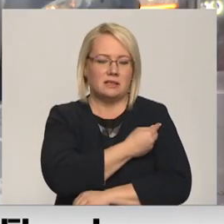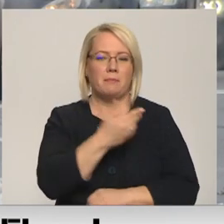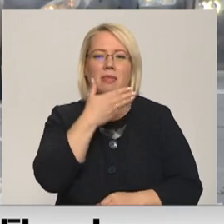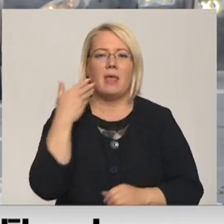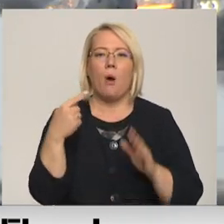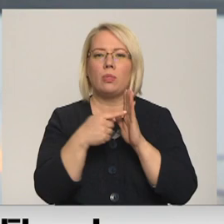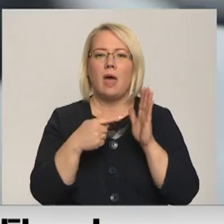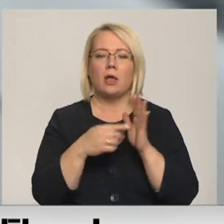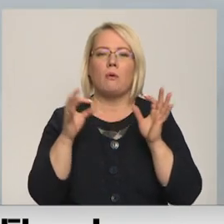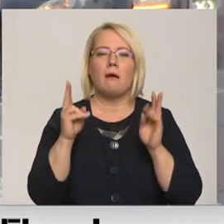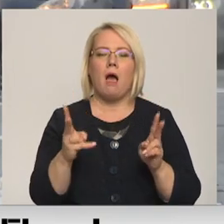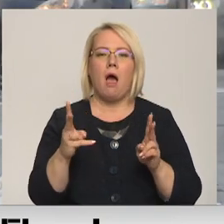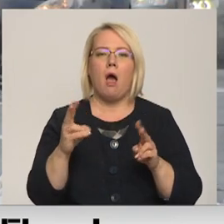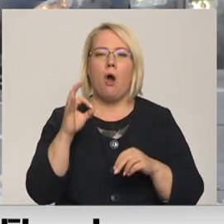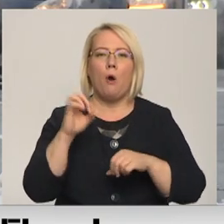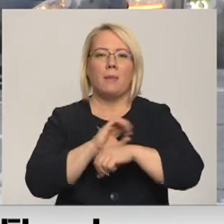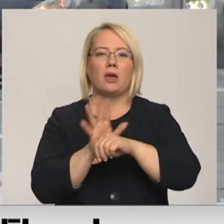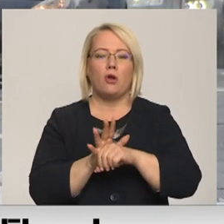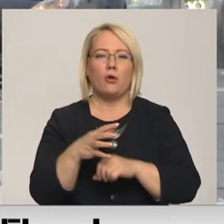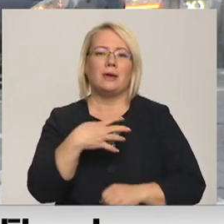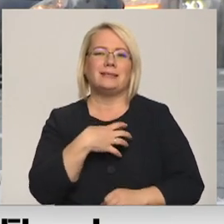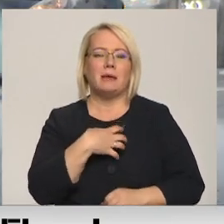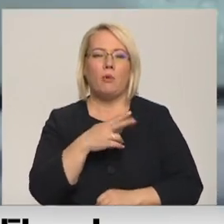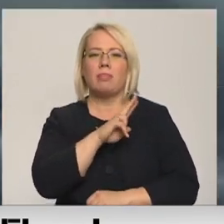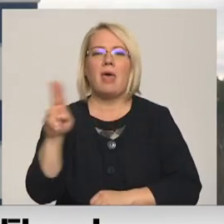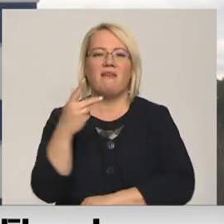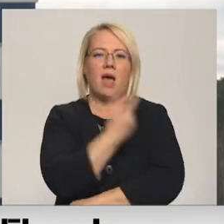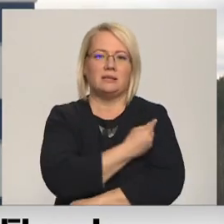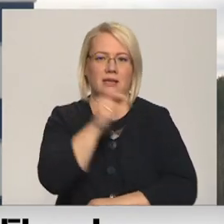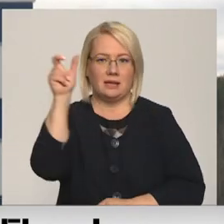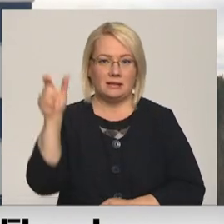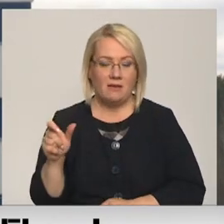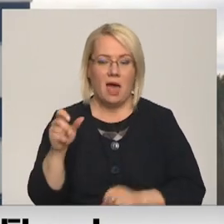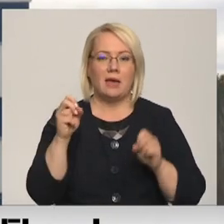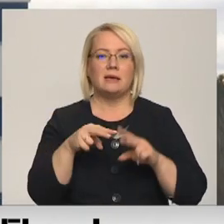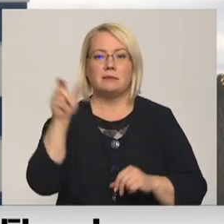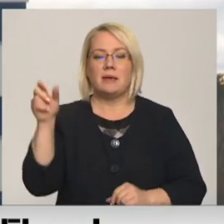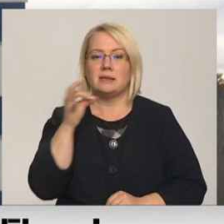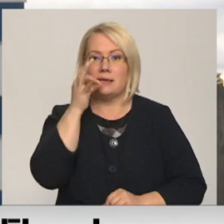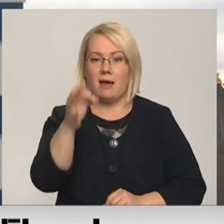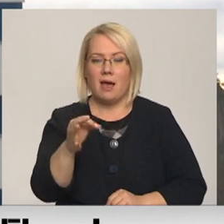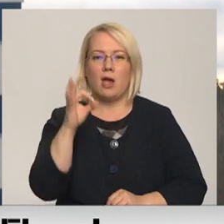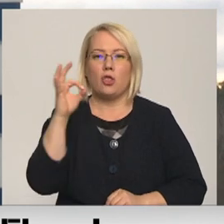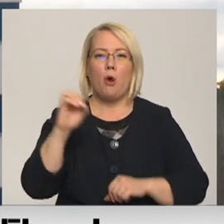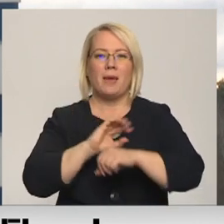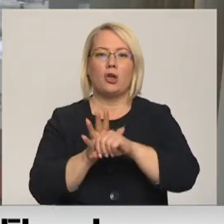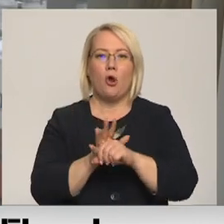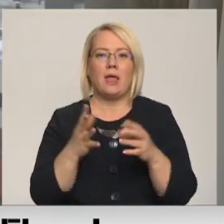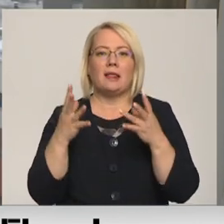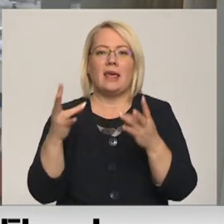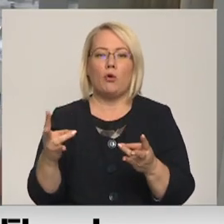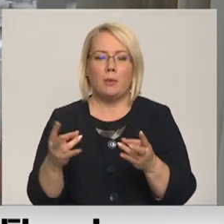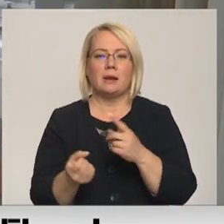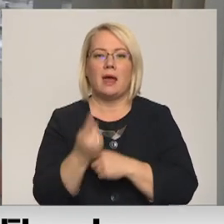par to, kā omikronu pārslimo nevakcinēti cilvēki. Speciālisti pauž bažas, ka omikrona lipīgums var radīt